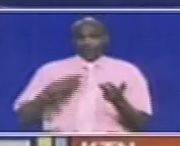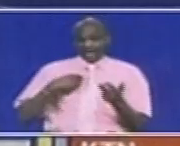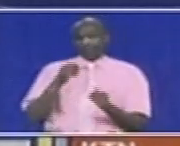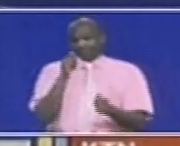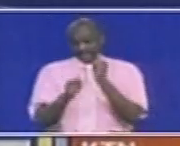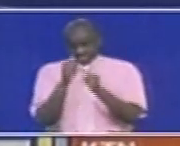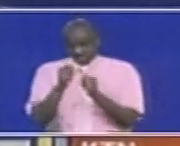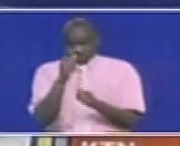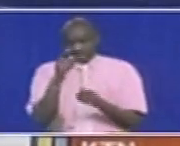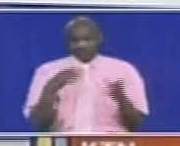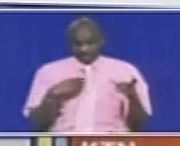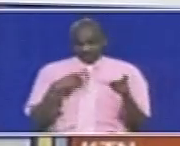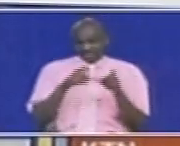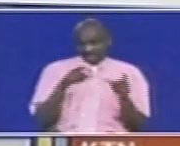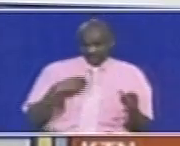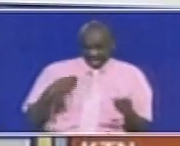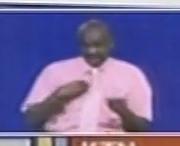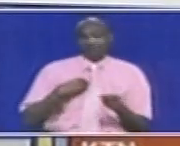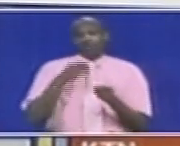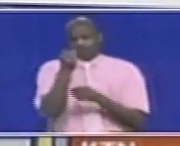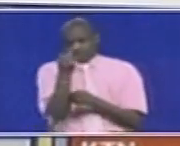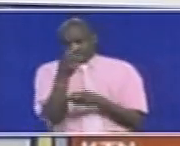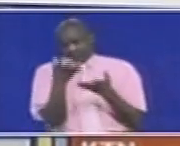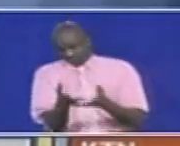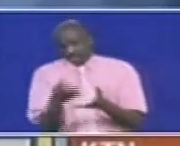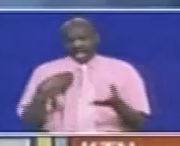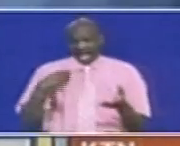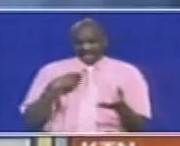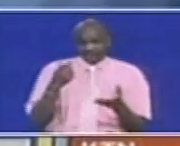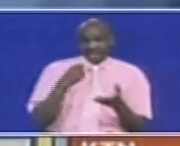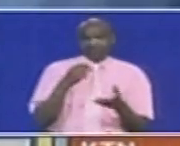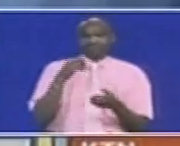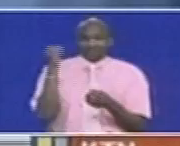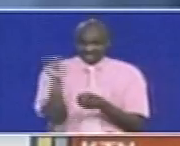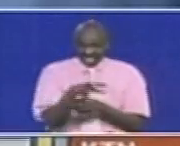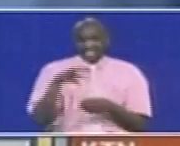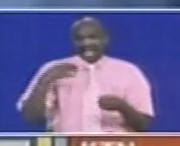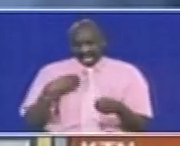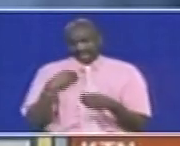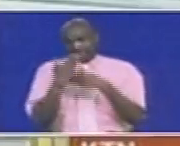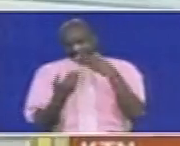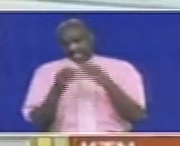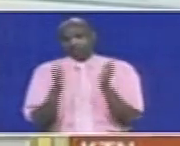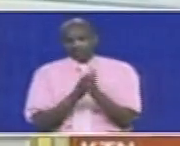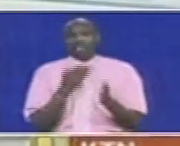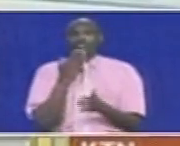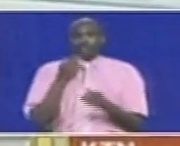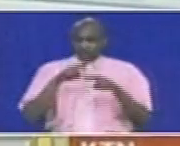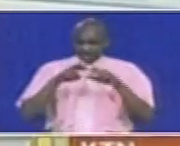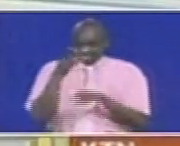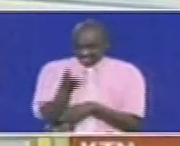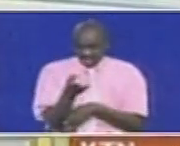maziwa, paketi mbili za unga wa sima, sabuni, majani chai, mkate na chumvi. Kutoka kwa